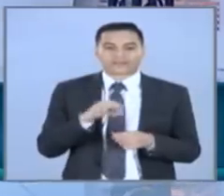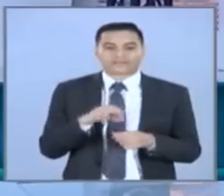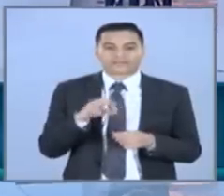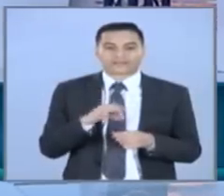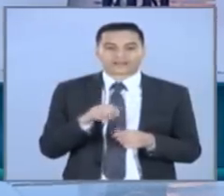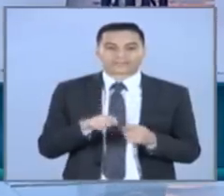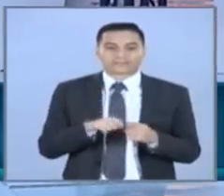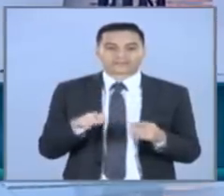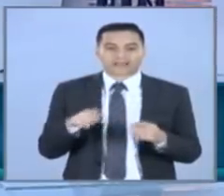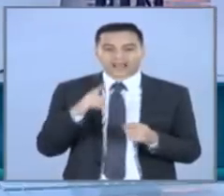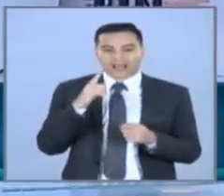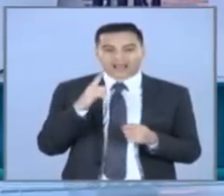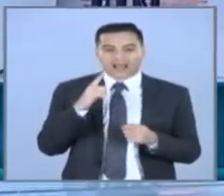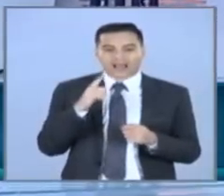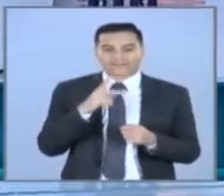مساحته